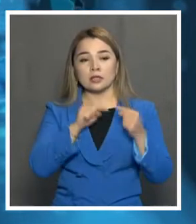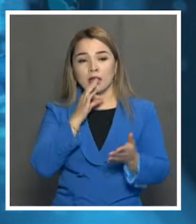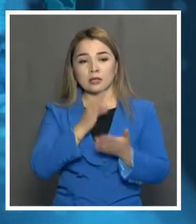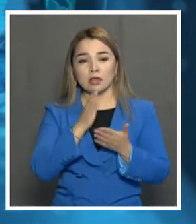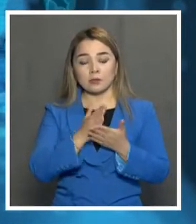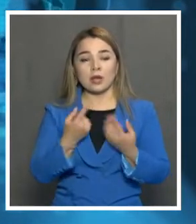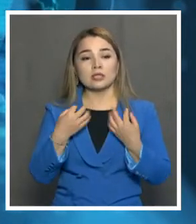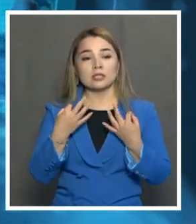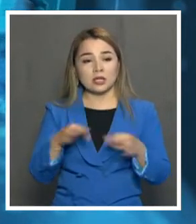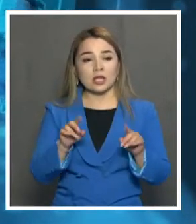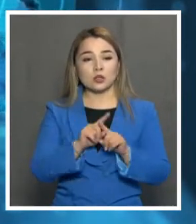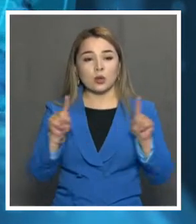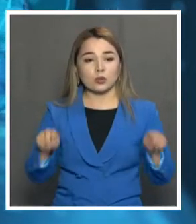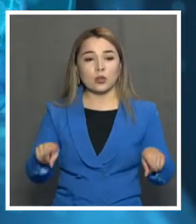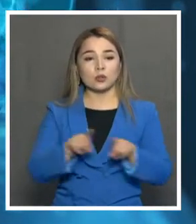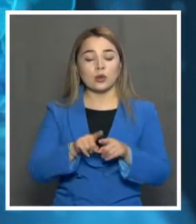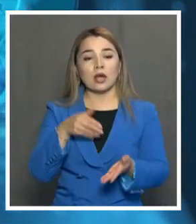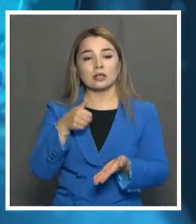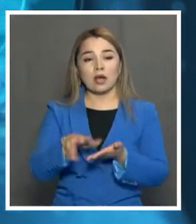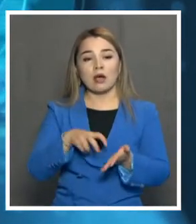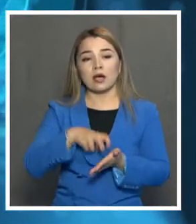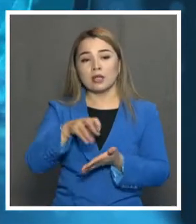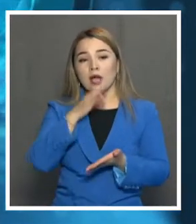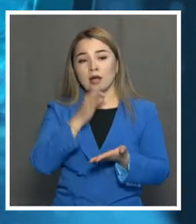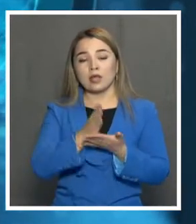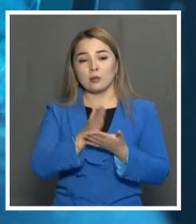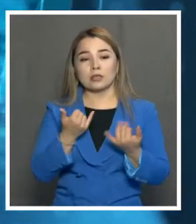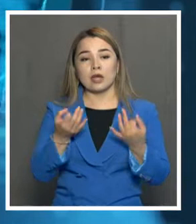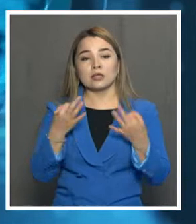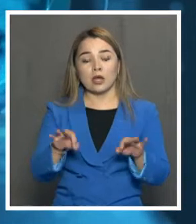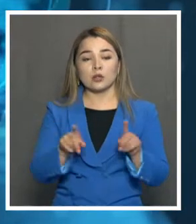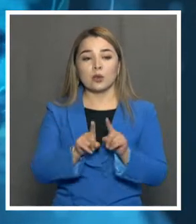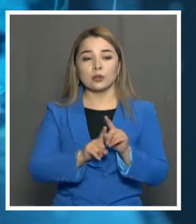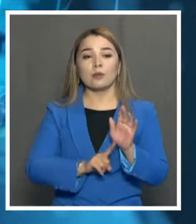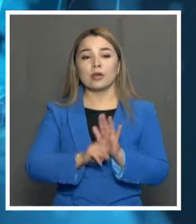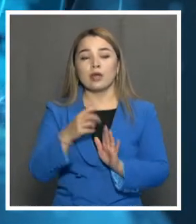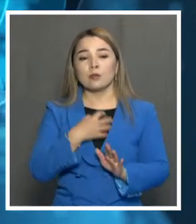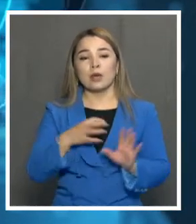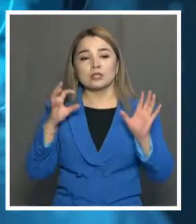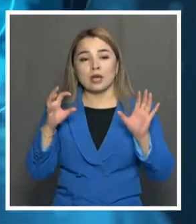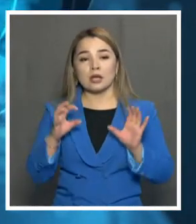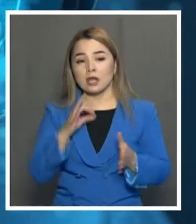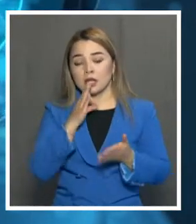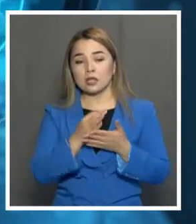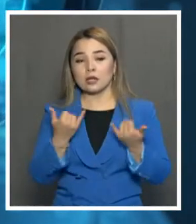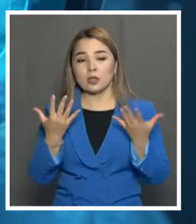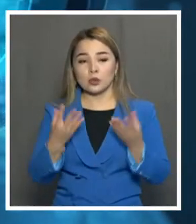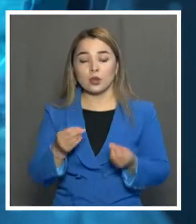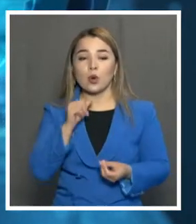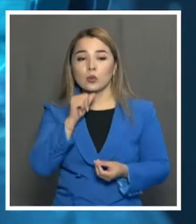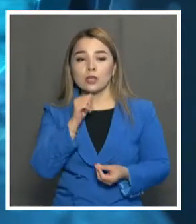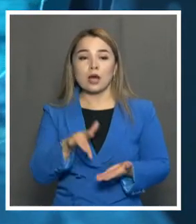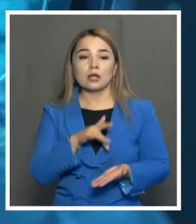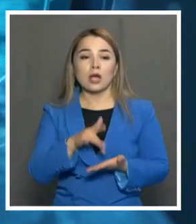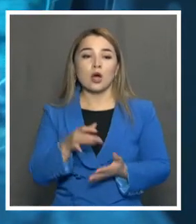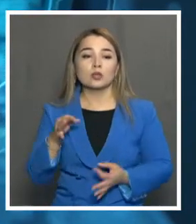берілген лицензиядан бас тарту туралы бізге хат жолдады. Жалпы бұл лицензияның бастапқыда берілуі қаншалықты заңды екендігі қазір Қостанай қалалық